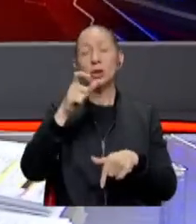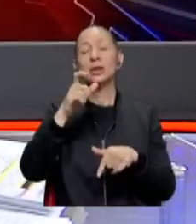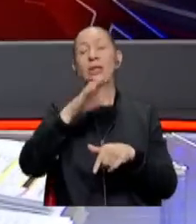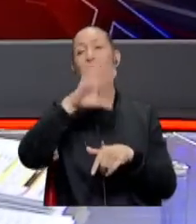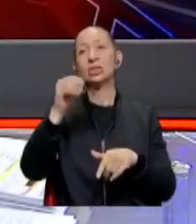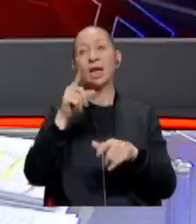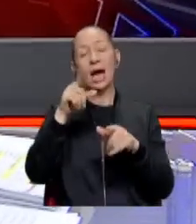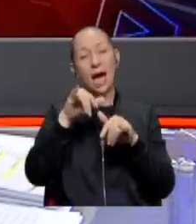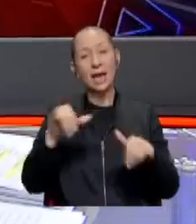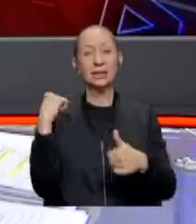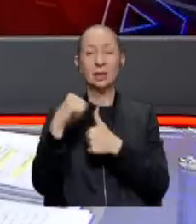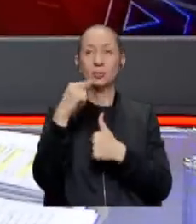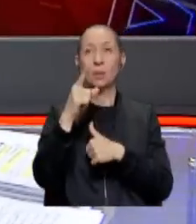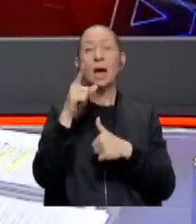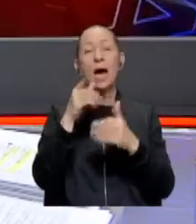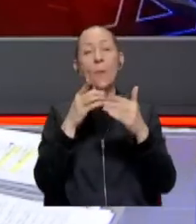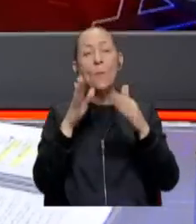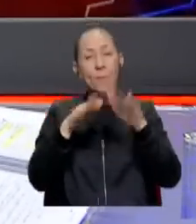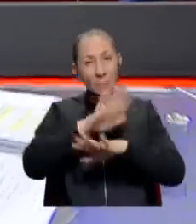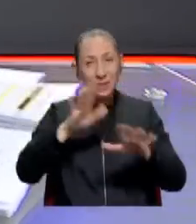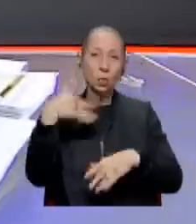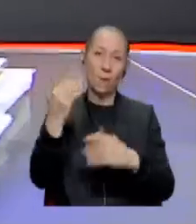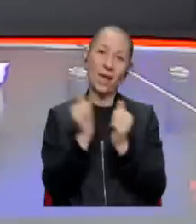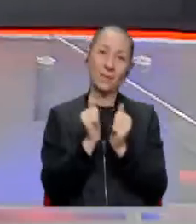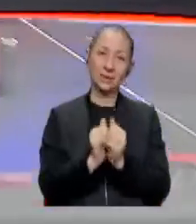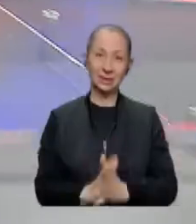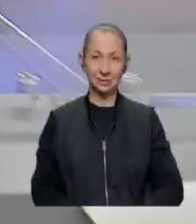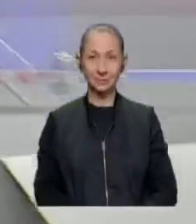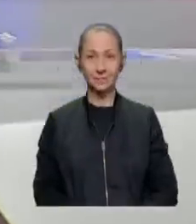ülkelerimiz için de aynı şeyi tekrar edelim aradan sonra beraberiz